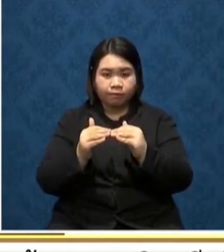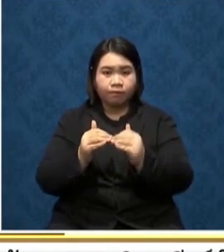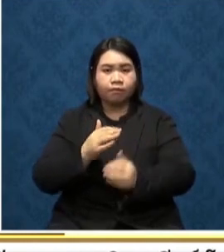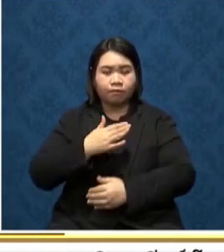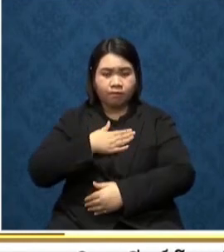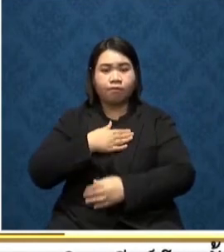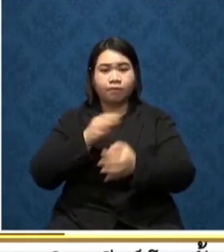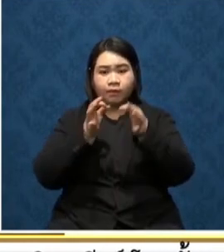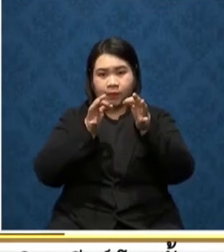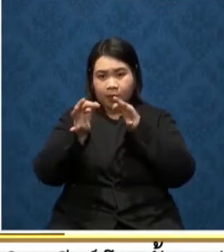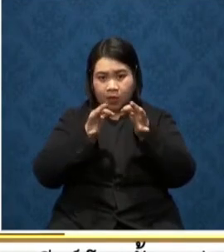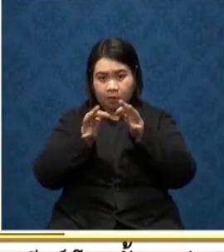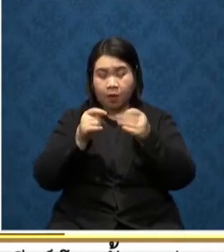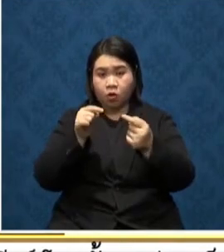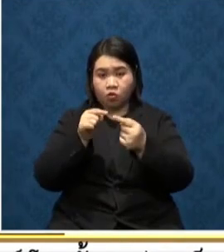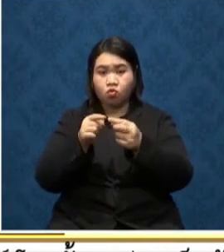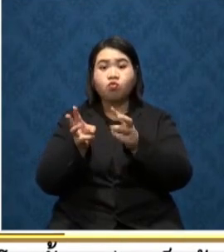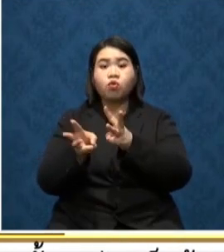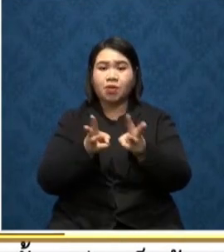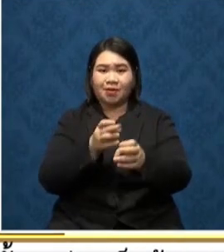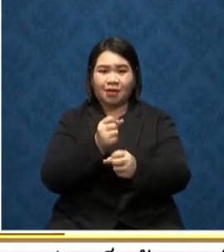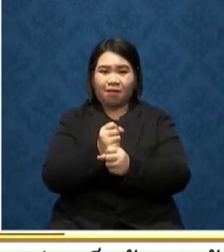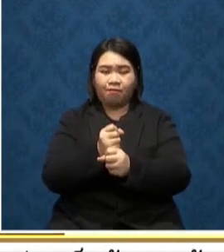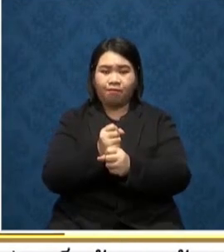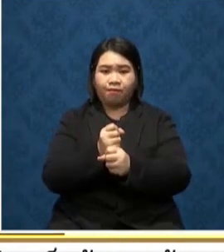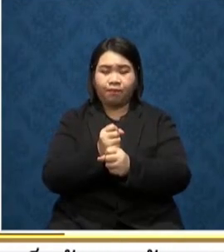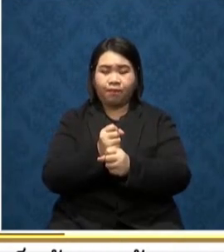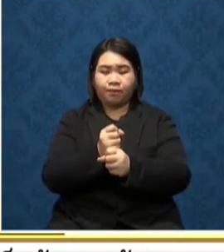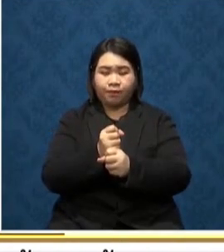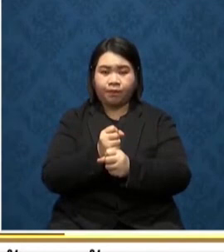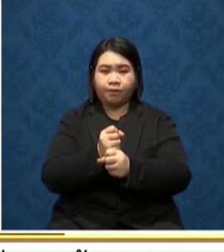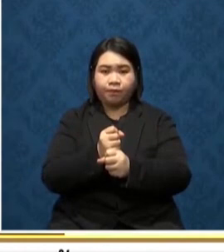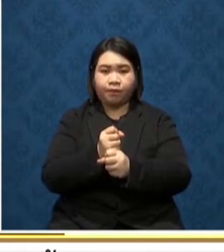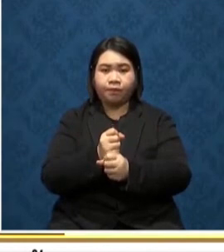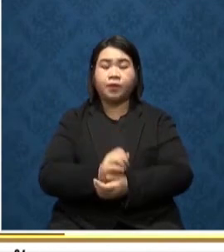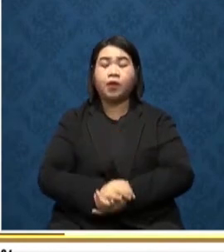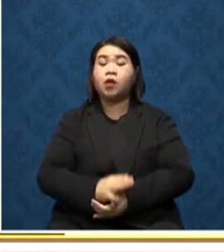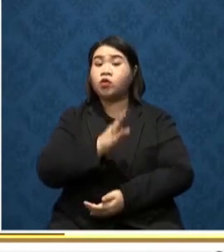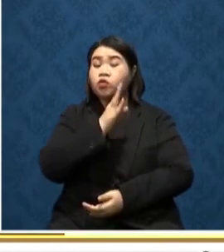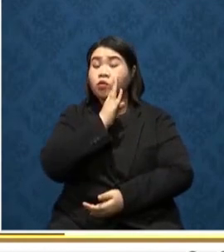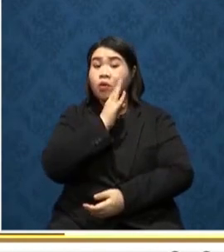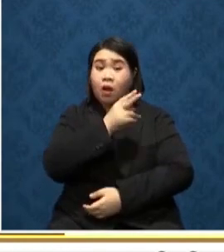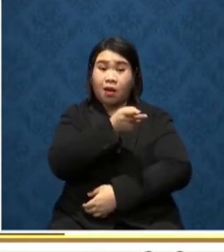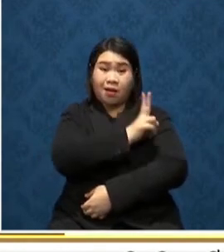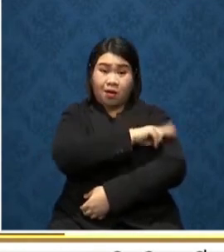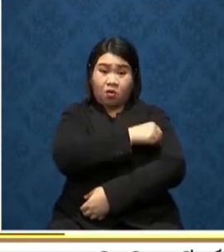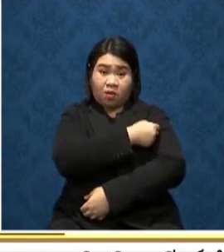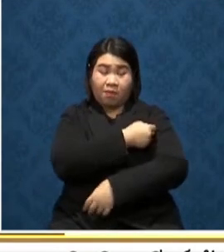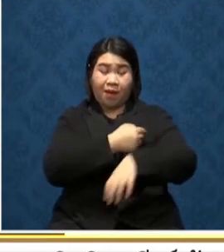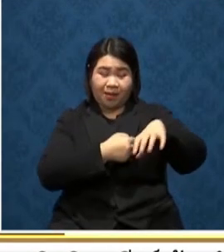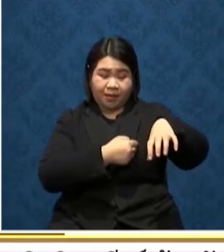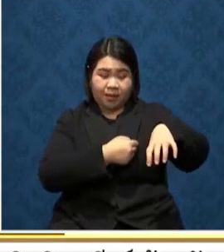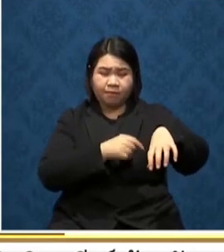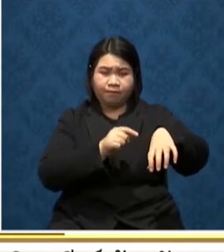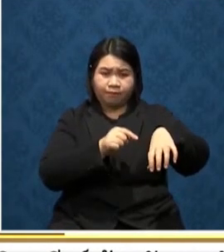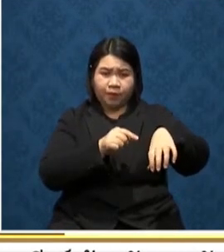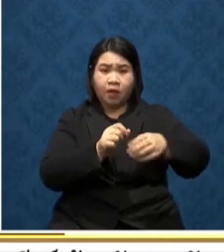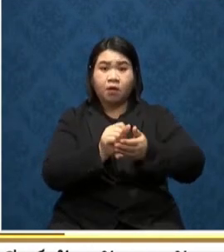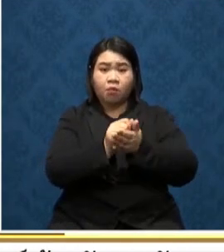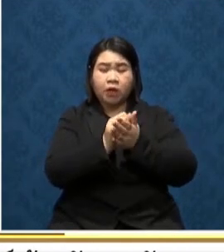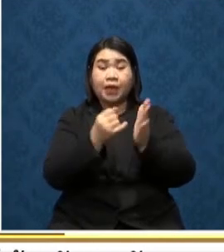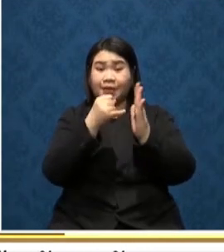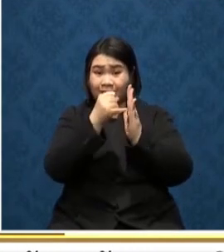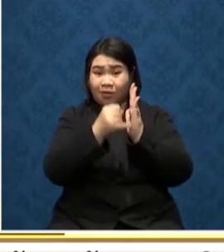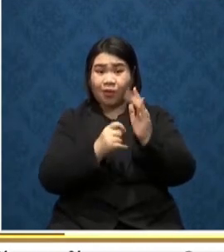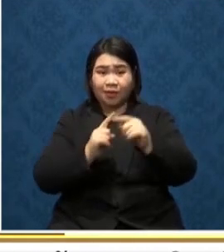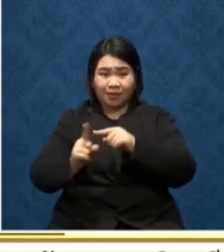ผมจอยากอธิบายเนี่ยของหกการในการมี baseline of Bendรการที่จะให้บริการใหกัพี่ล้องปาาชนใทก